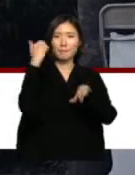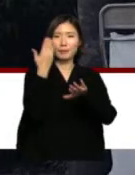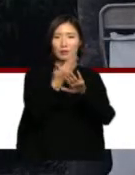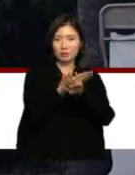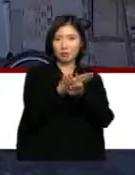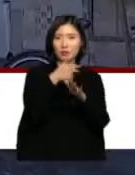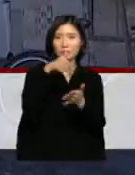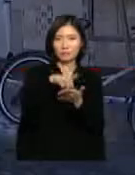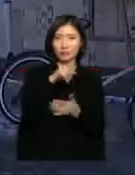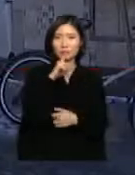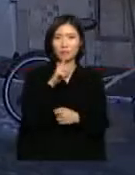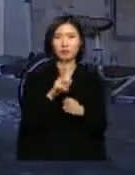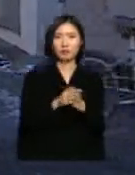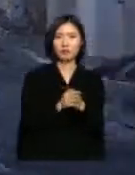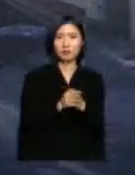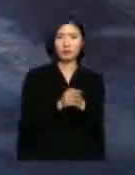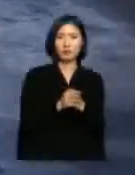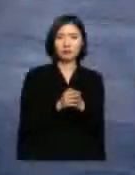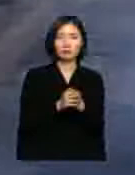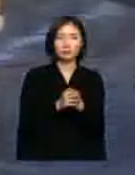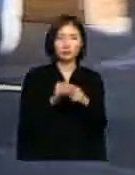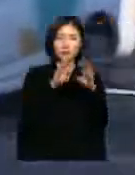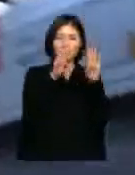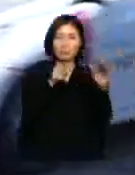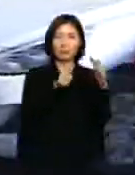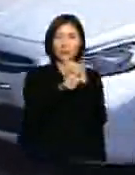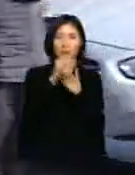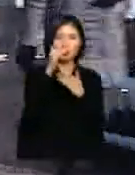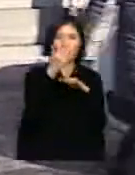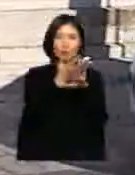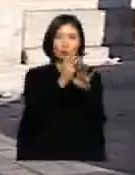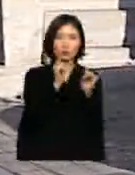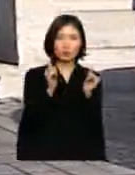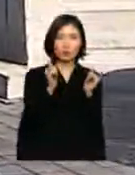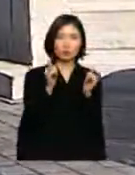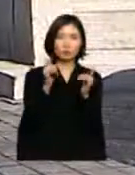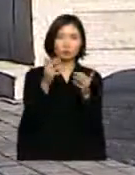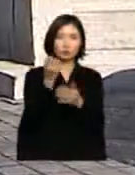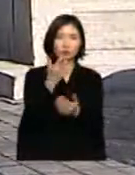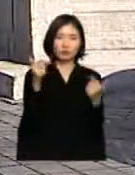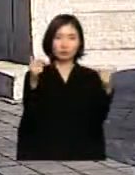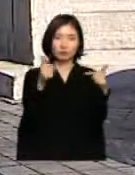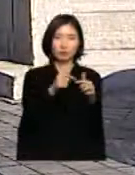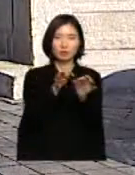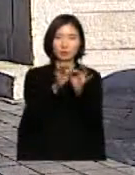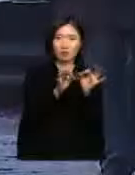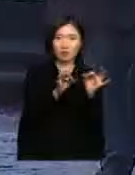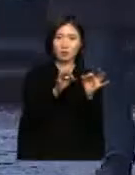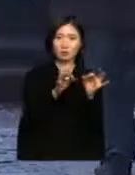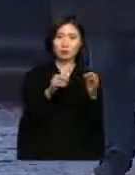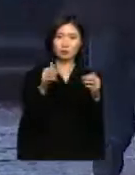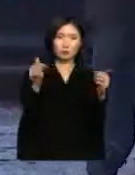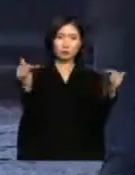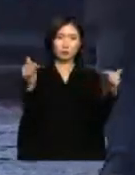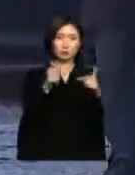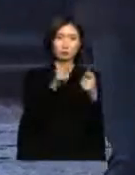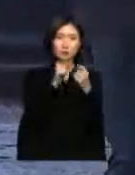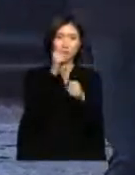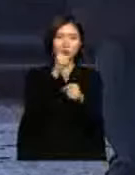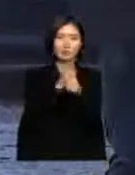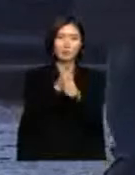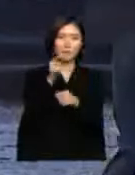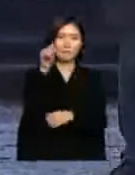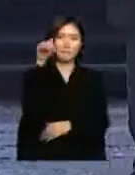입장을 밝혔습니다. 민속박물관을 찾는 외국인 관광객 수가 줄어들면 상권이 침체될 것, 그리고 접근성이